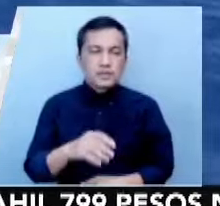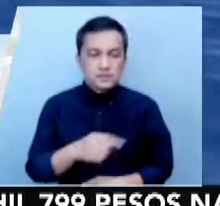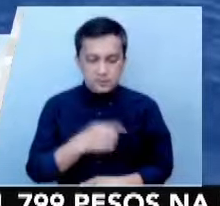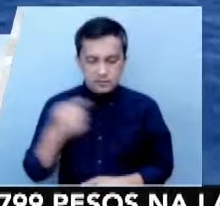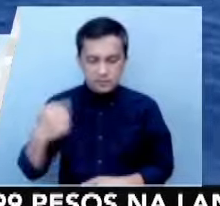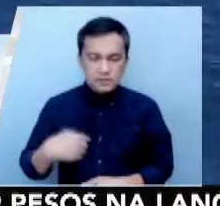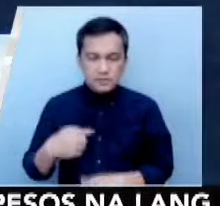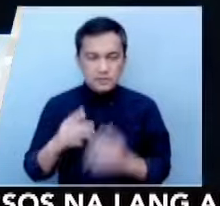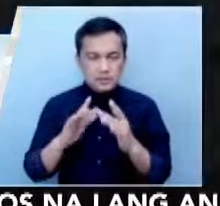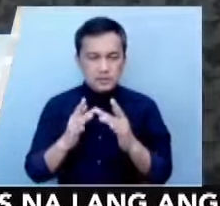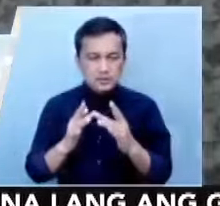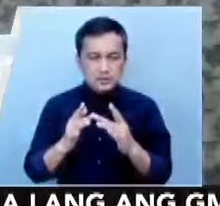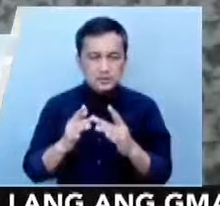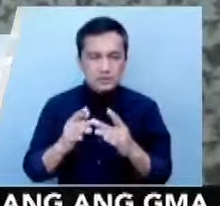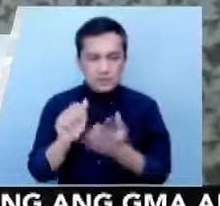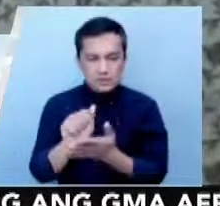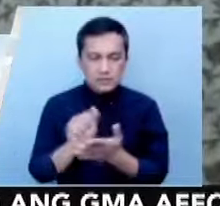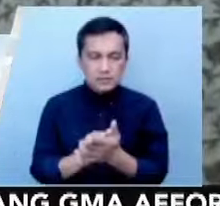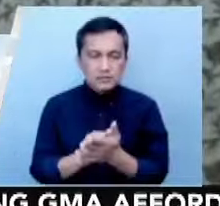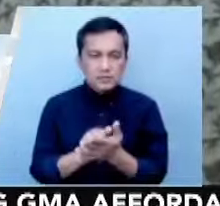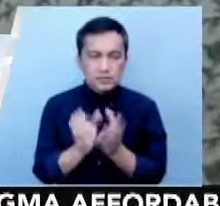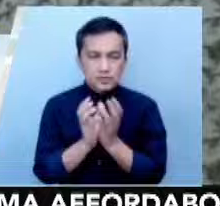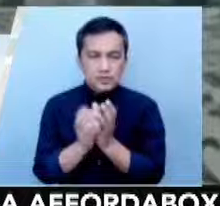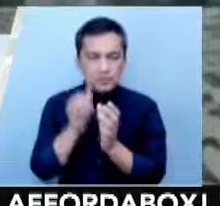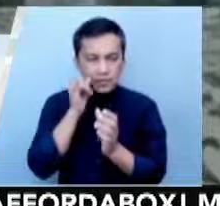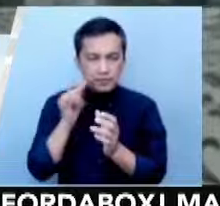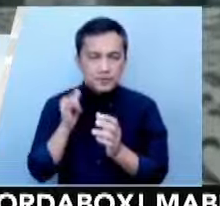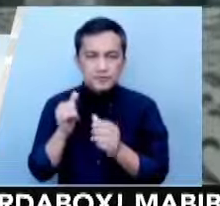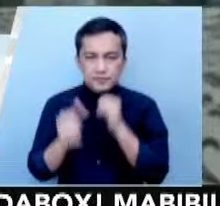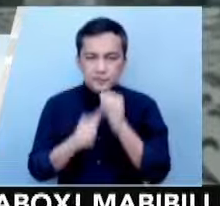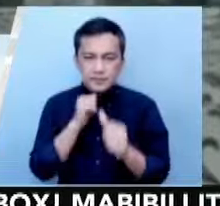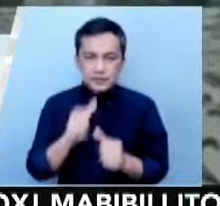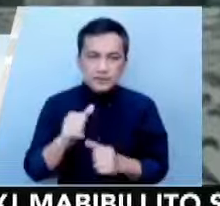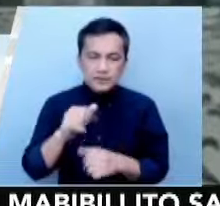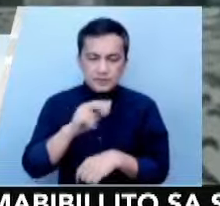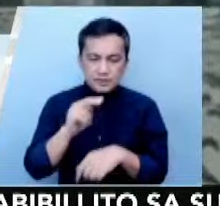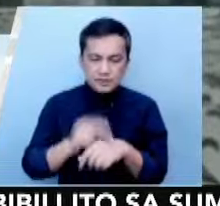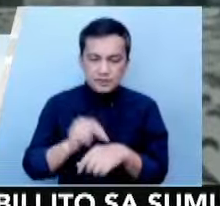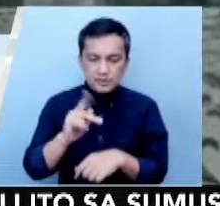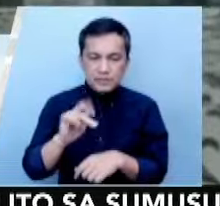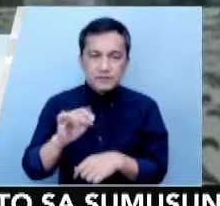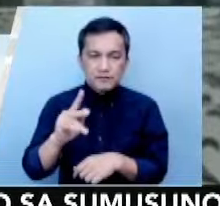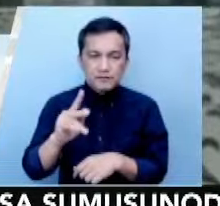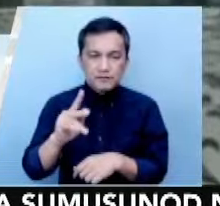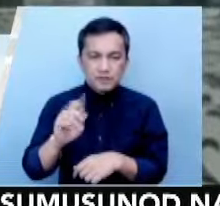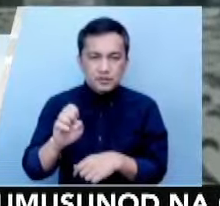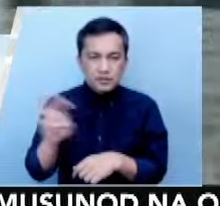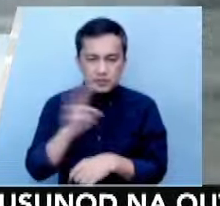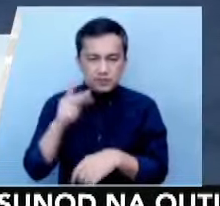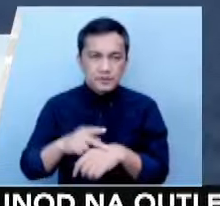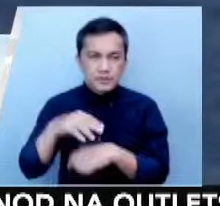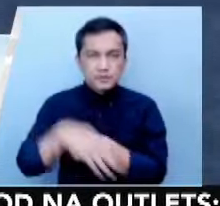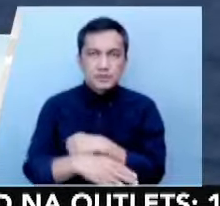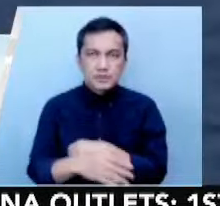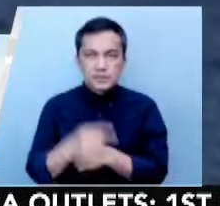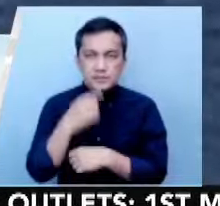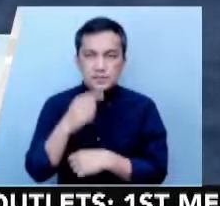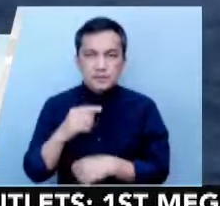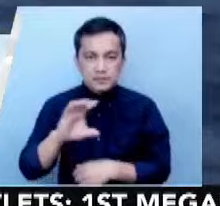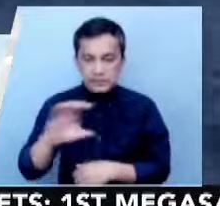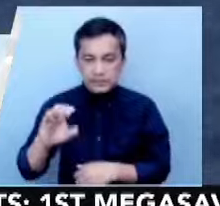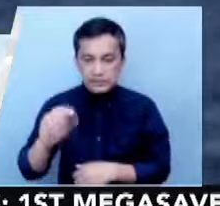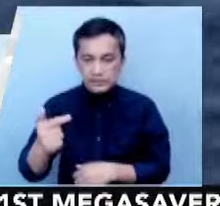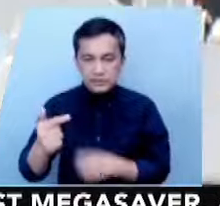at academic community. Kahapon, pinabulaanan ng National Task Force on the West Philippine Sea ang pahayag ng China Coast Guard na itinaboy umano